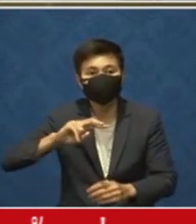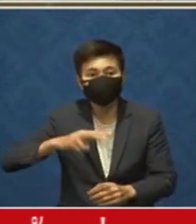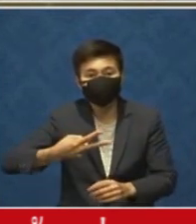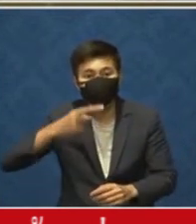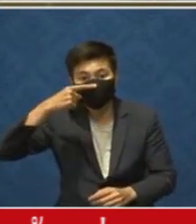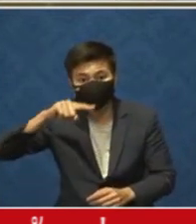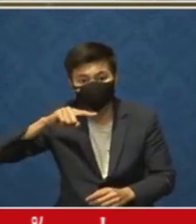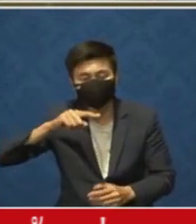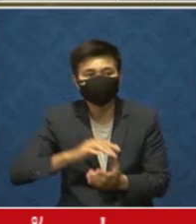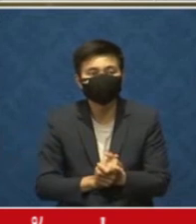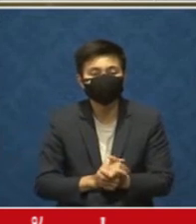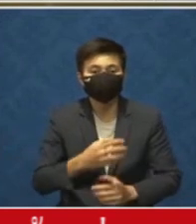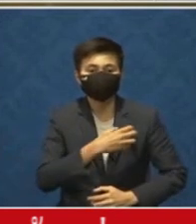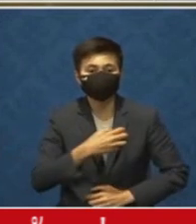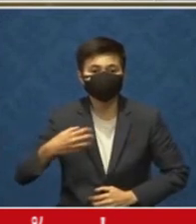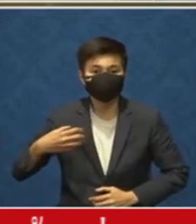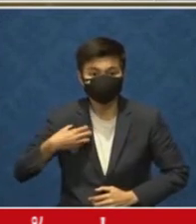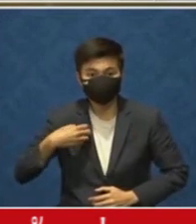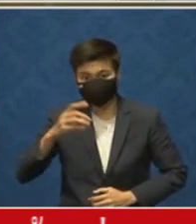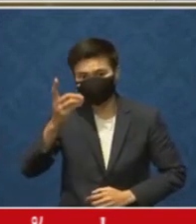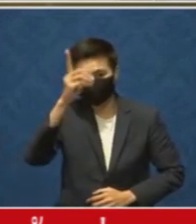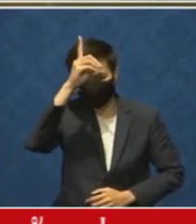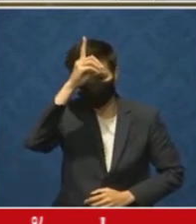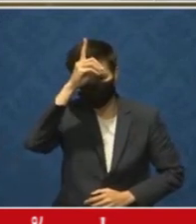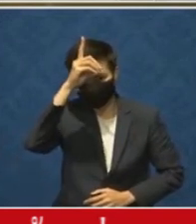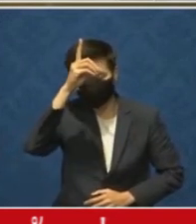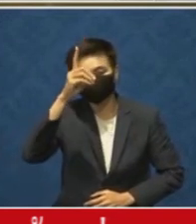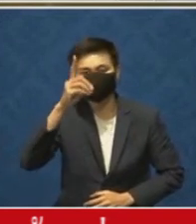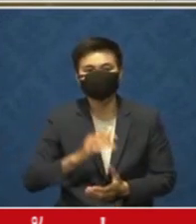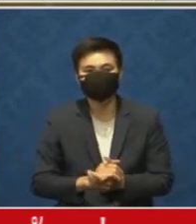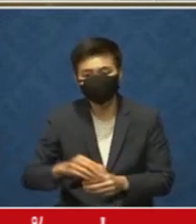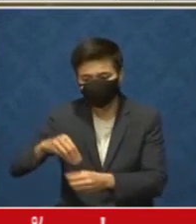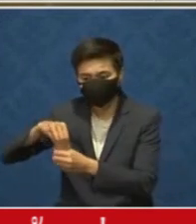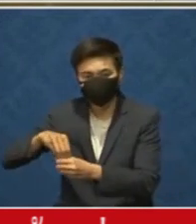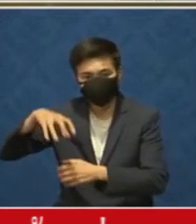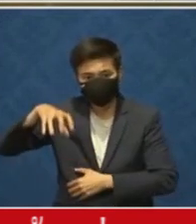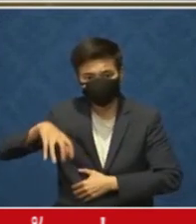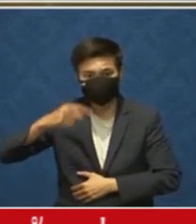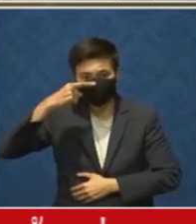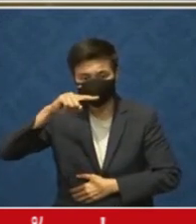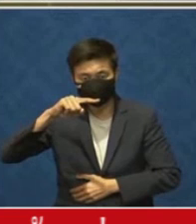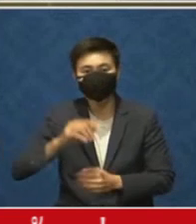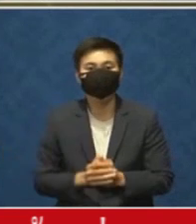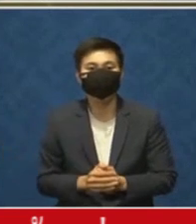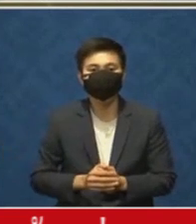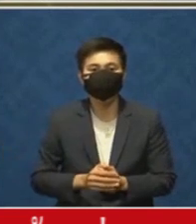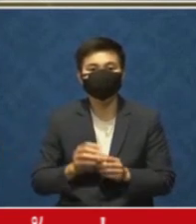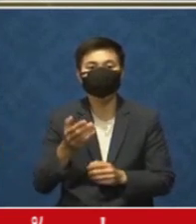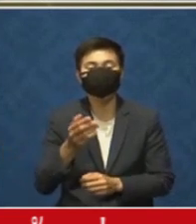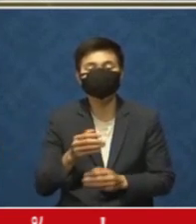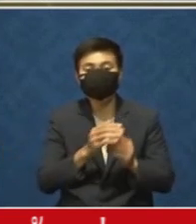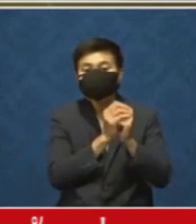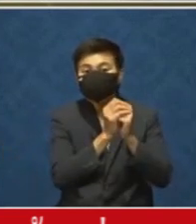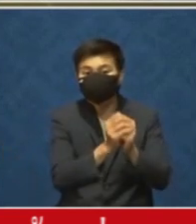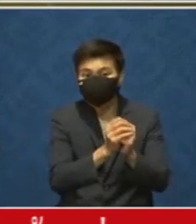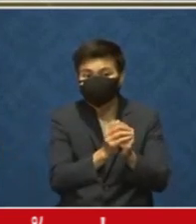ก็คือทางทูตเยอรมันประจำประเทศไทยเนี่ยแจ้งว่าทางการจีนเนี่ยนะครับ